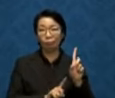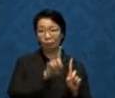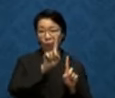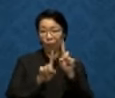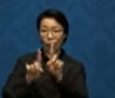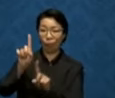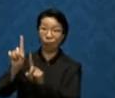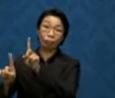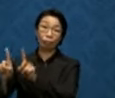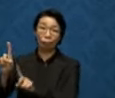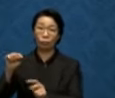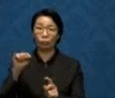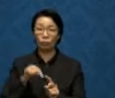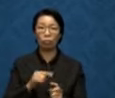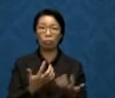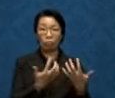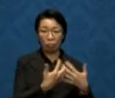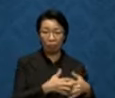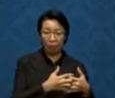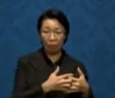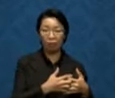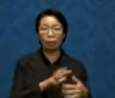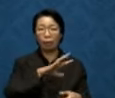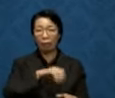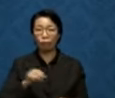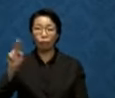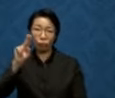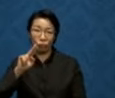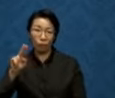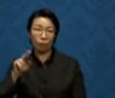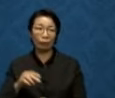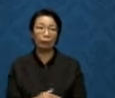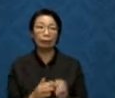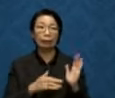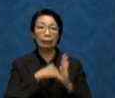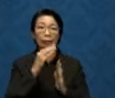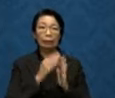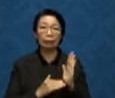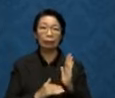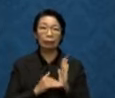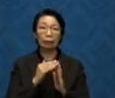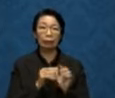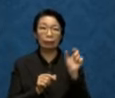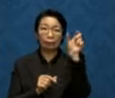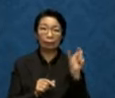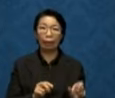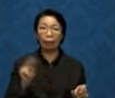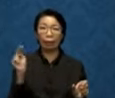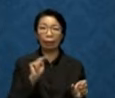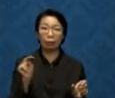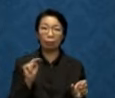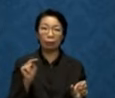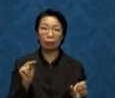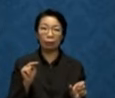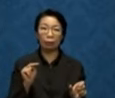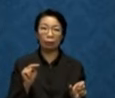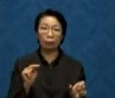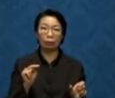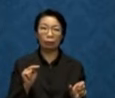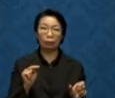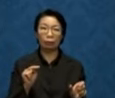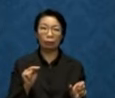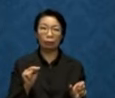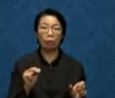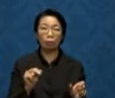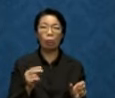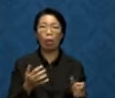การใช้แล้วก็การผลิตไฟฟ้านะครับสีแท่งสีน้ำเงินนะครับก็คือการปริมาณไฟฟ้า